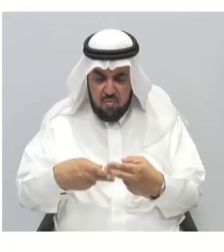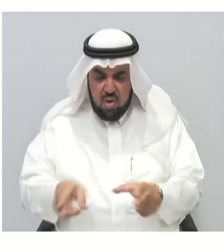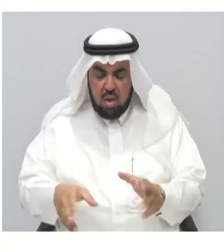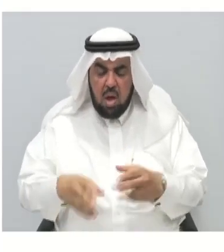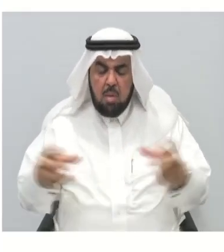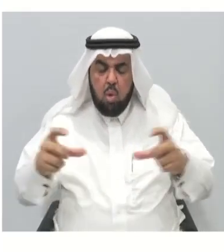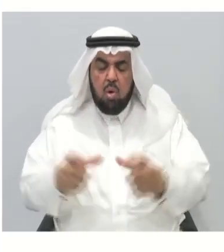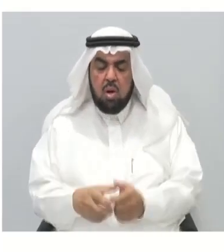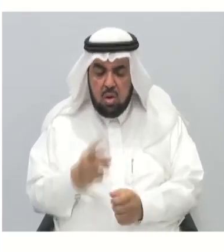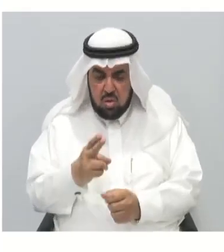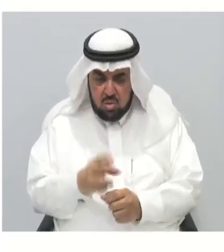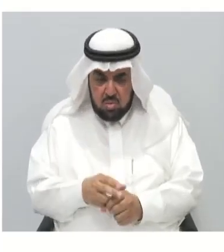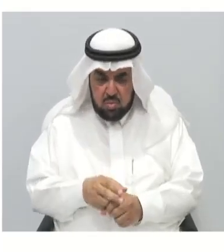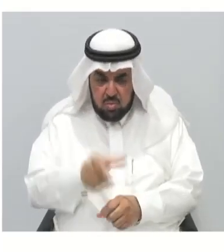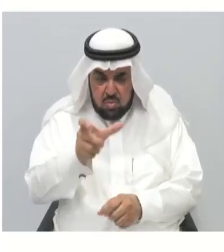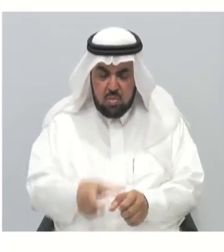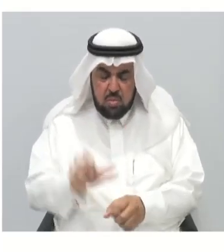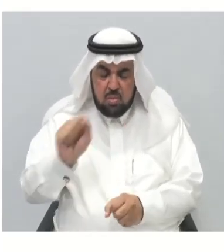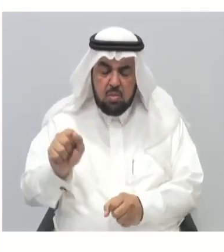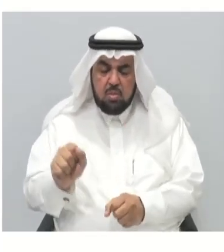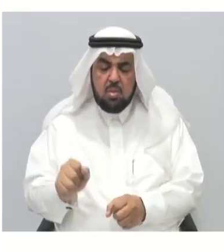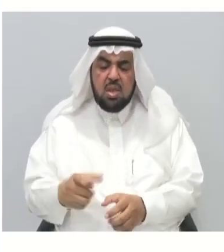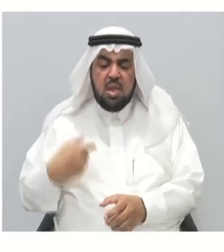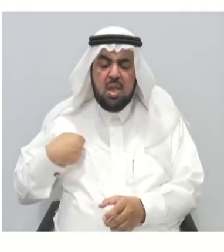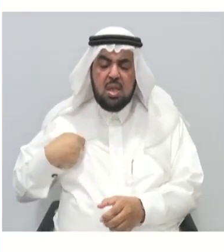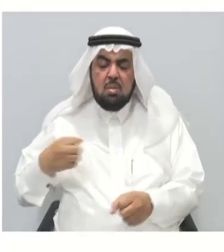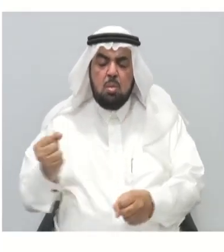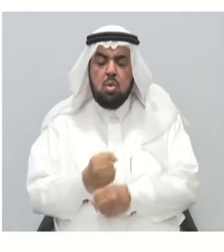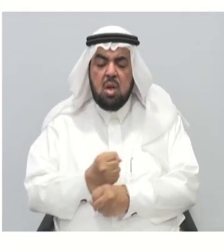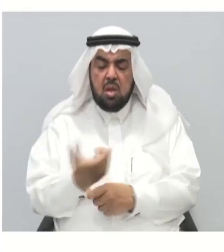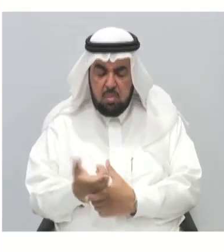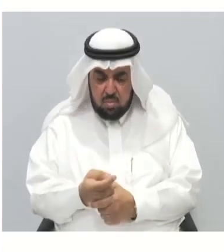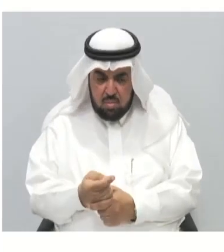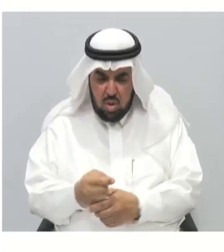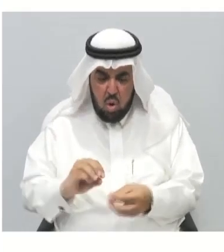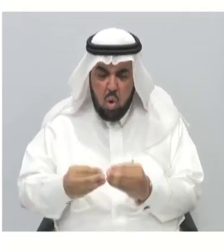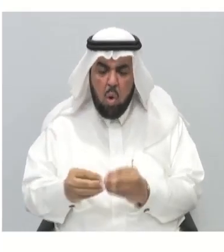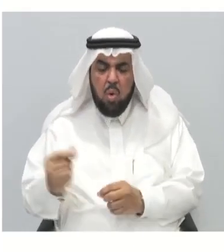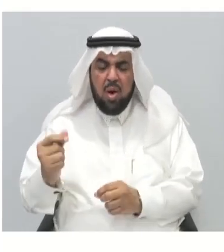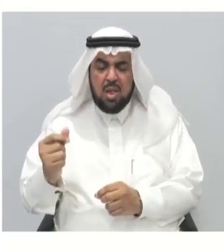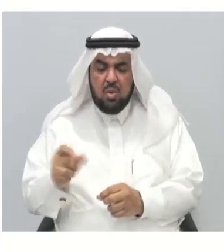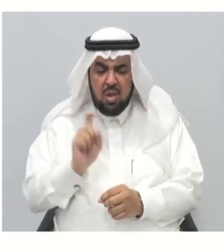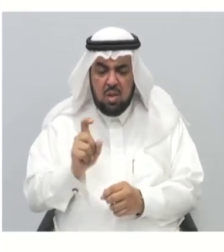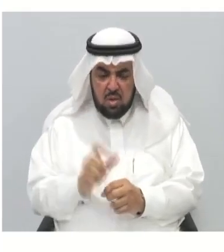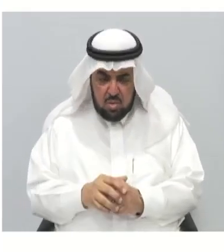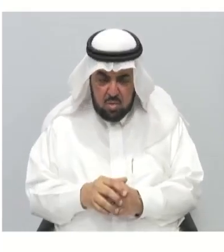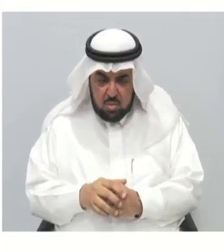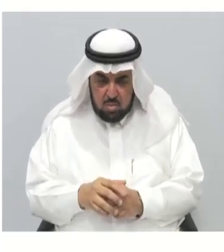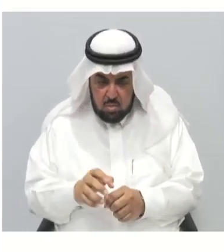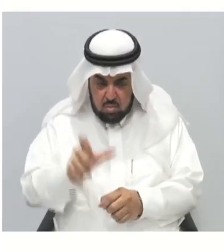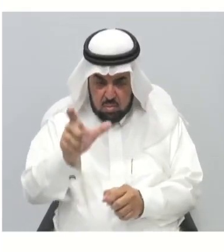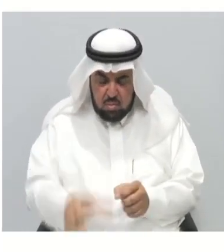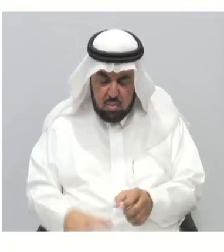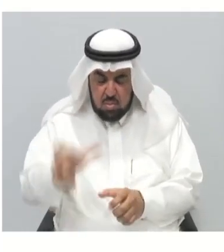الموقع نجد ان هناك ايقونه خاصه باليوزر او المستخدم يكون لونها اسود نقوم بالضغط عليها فتظهر لنا